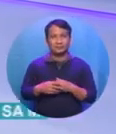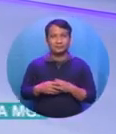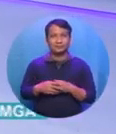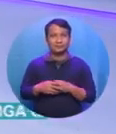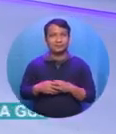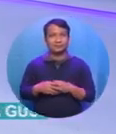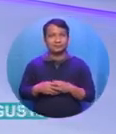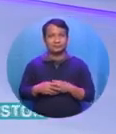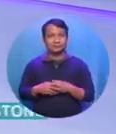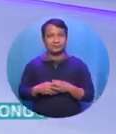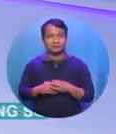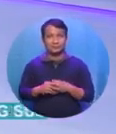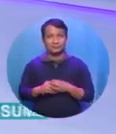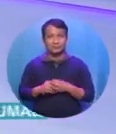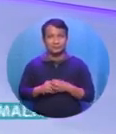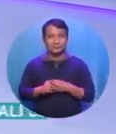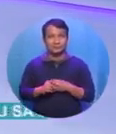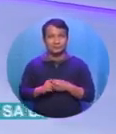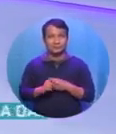Hello?